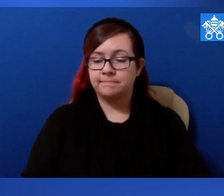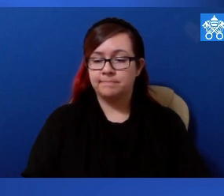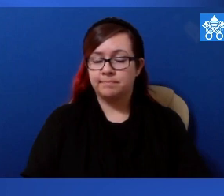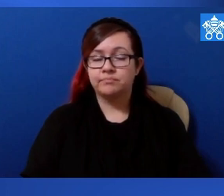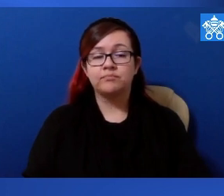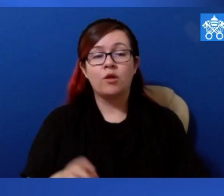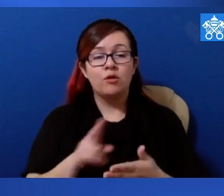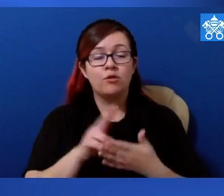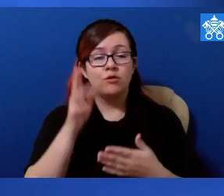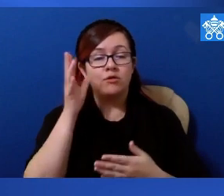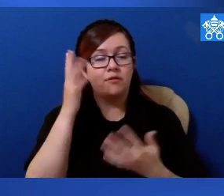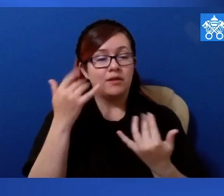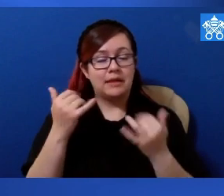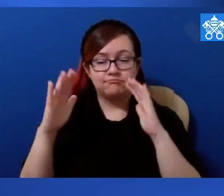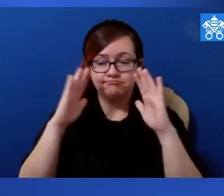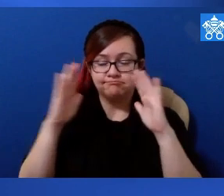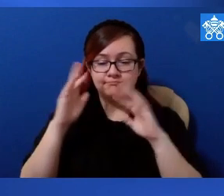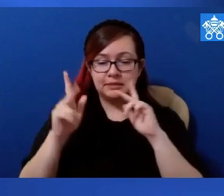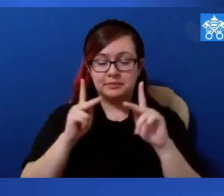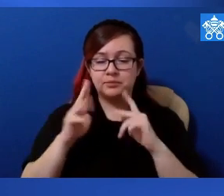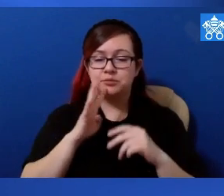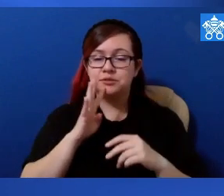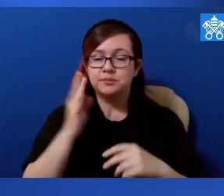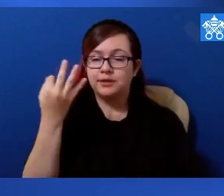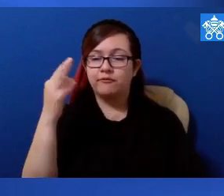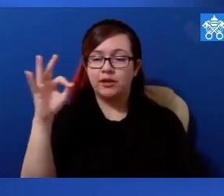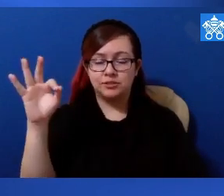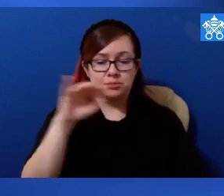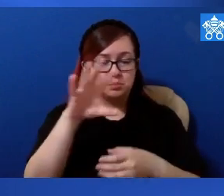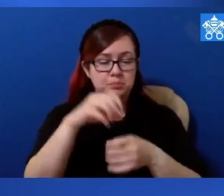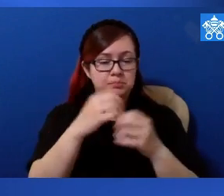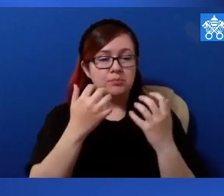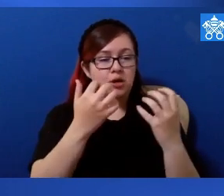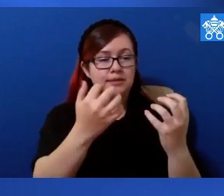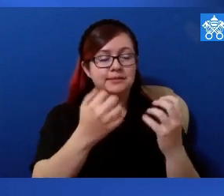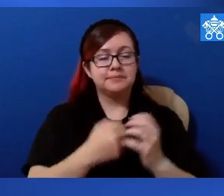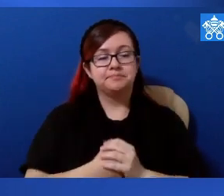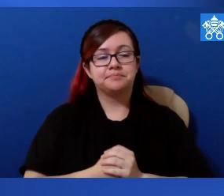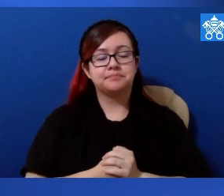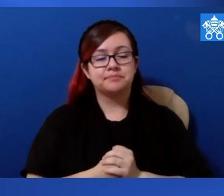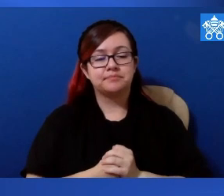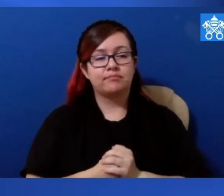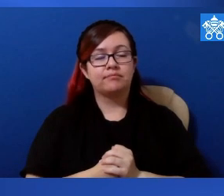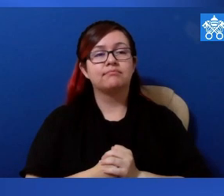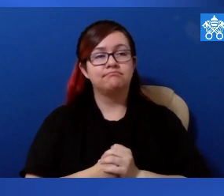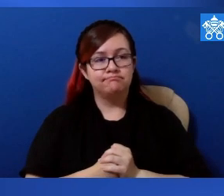vita. Dio vi benedica. Holy Father, now greeting the French speakers in the audience.